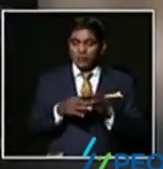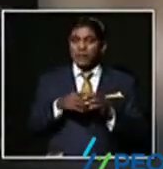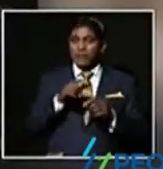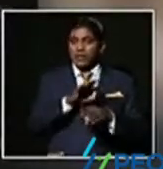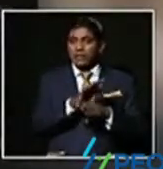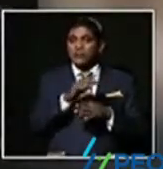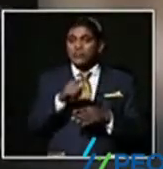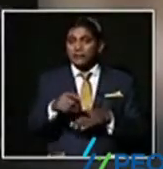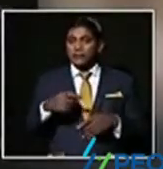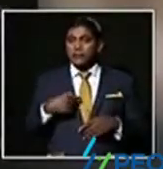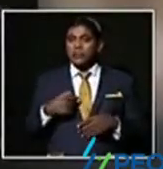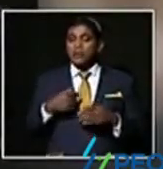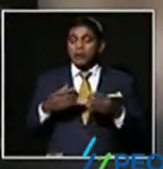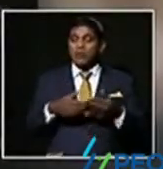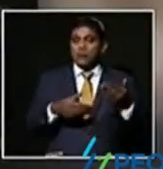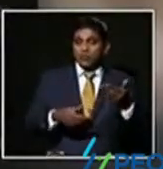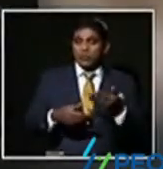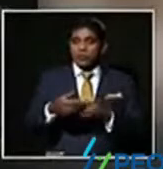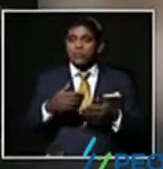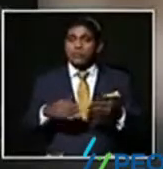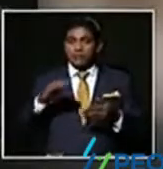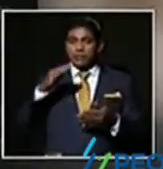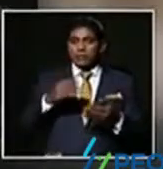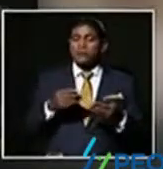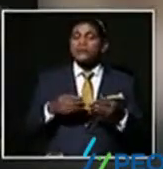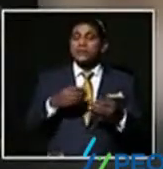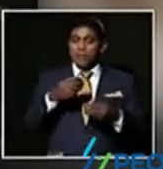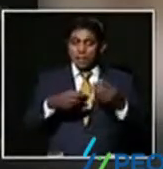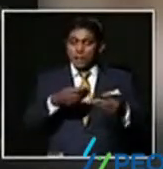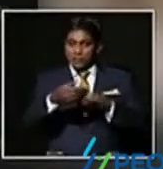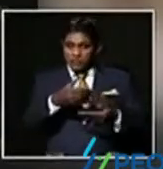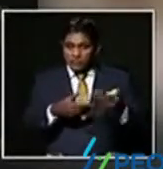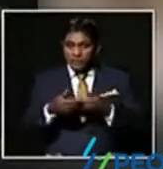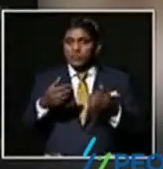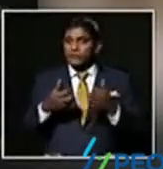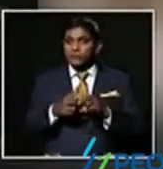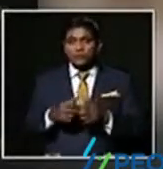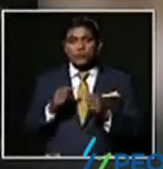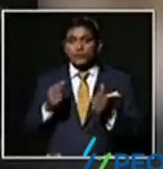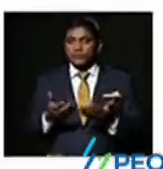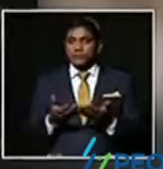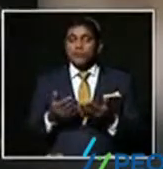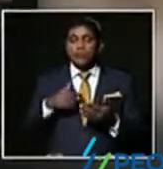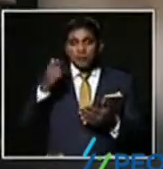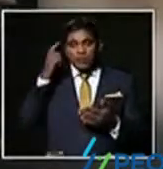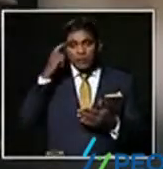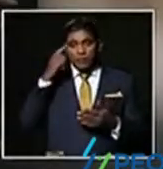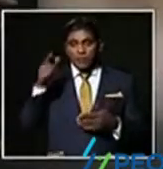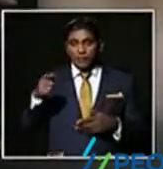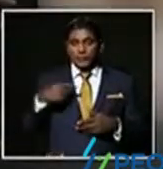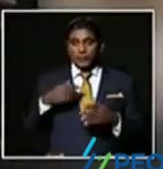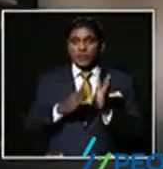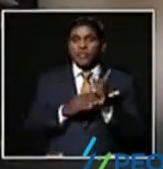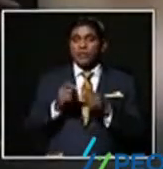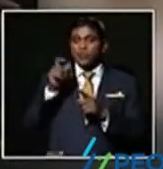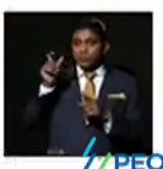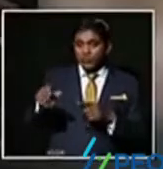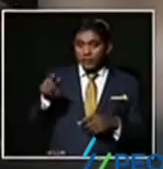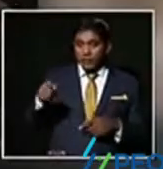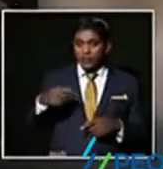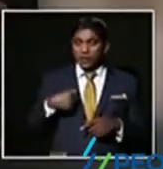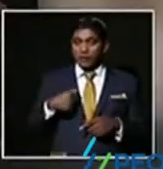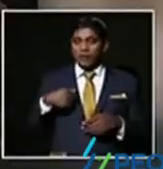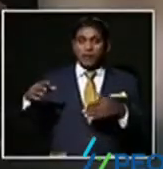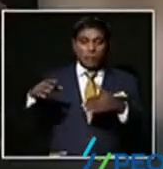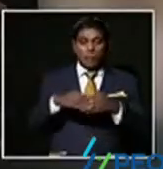හරහා සිදු වෙන ගණදෙනු ආයතනවල බලපානවා. අපි ඒ පිළිබඳව දන්නවා. මම මේ කියන්නේ දැන් අපි දන්නවා අපේ ඉන්න ඇමතිවරයා එතුමා විවාහ වෙලා නැහැ.